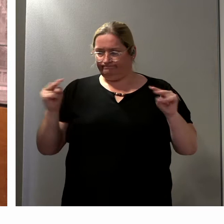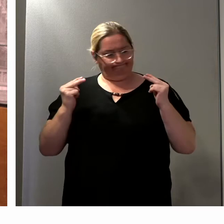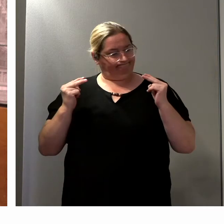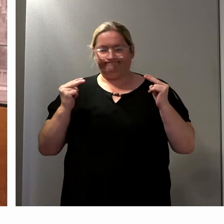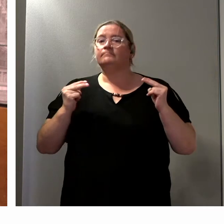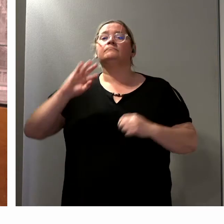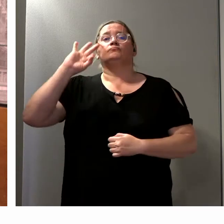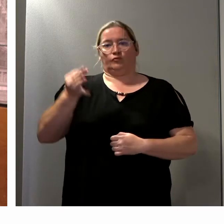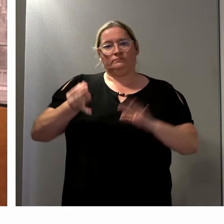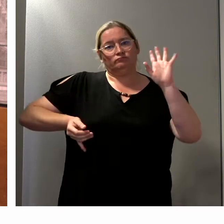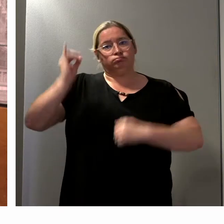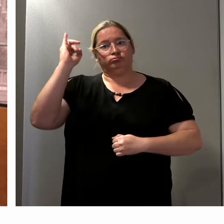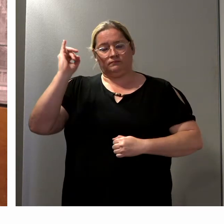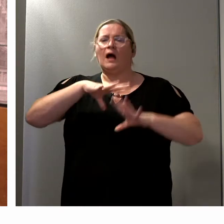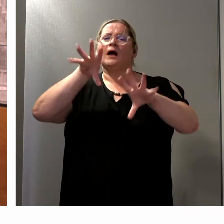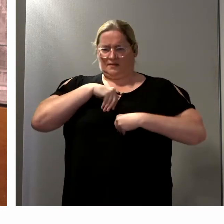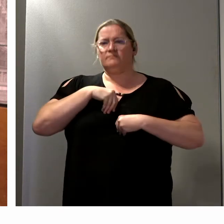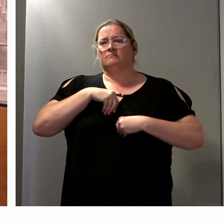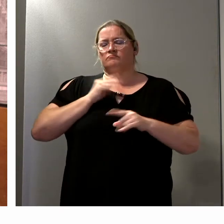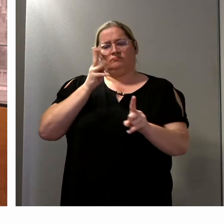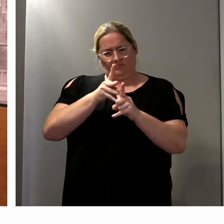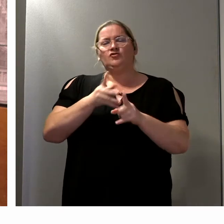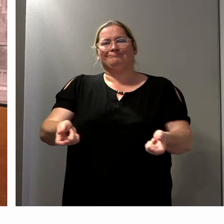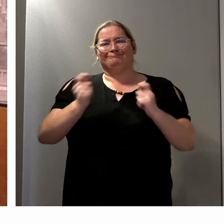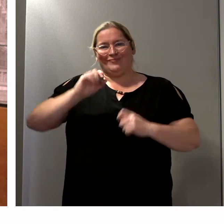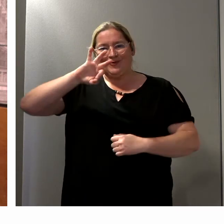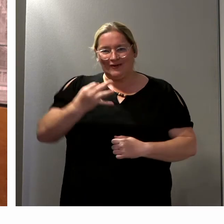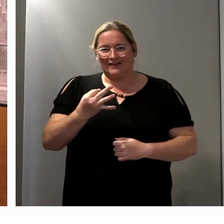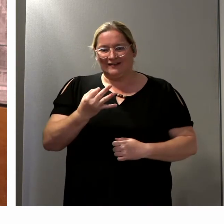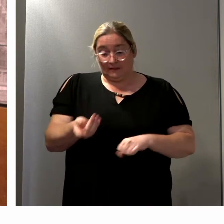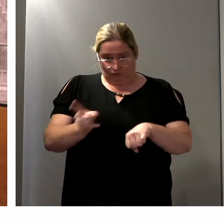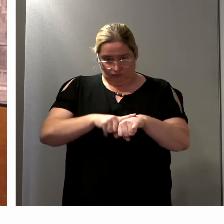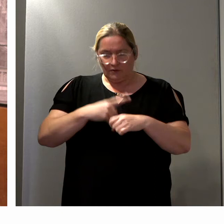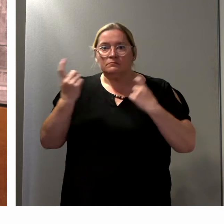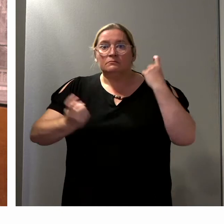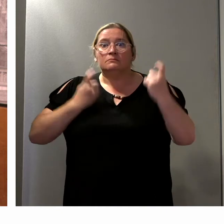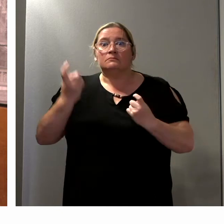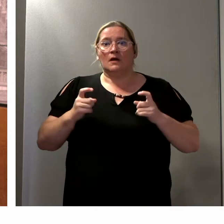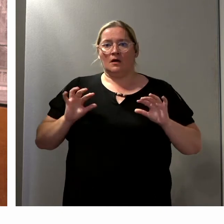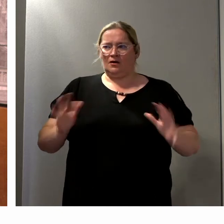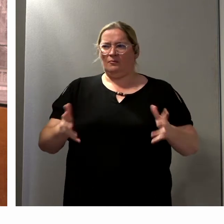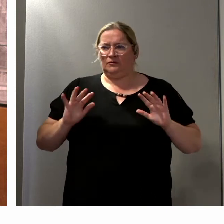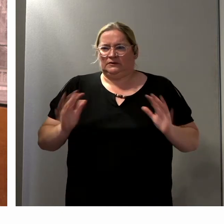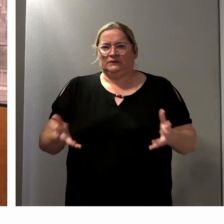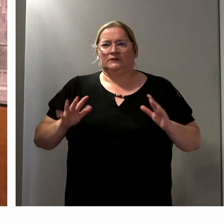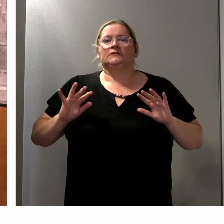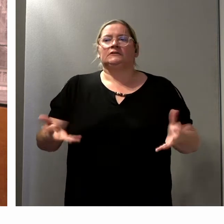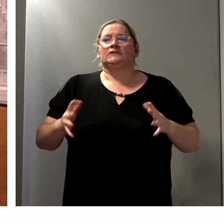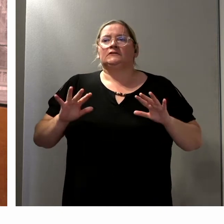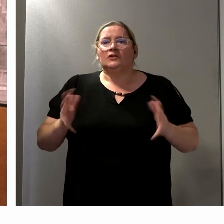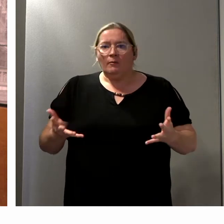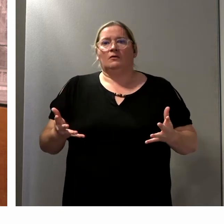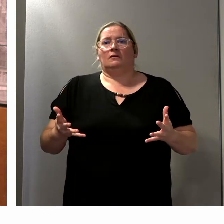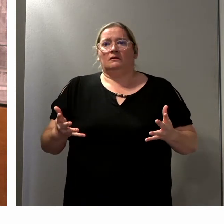très bien, on accepte cette mission, mais très vite on se pose la question de finalement comment on fait, quelles règles